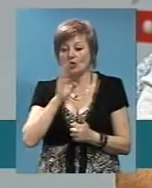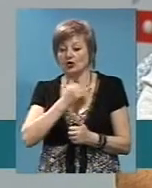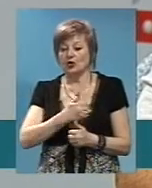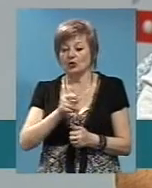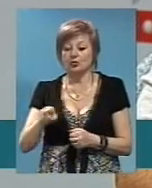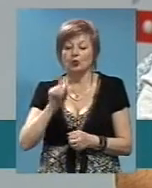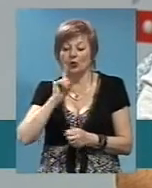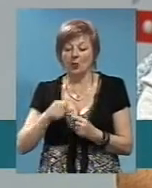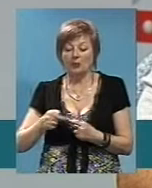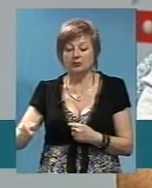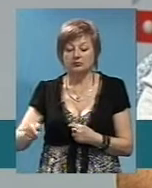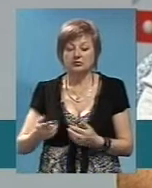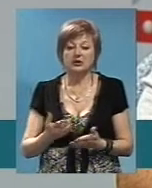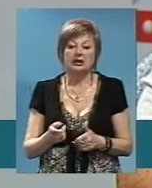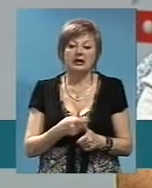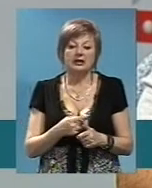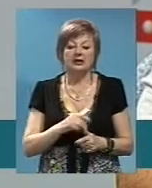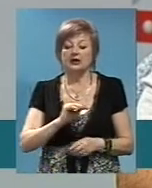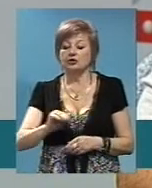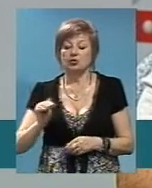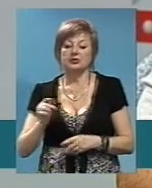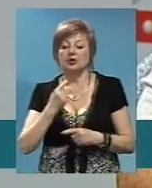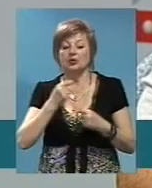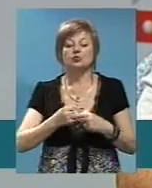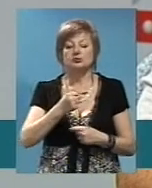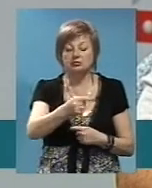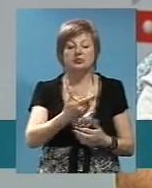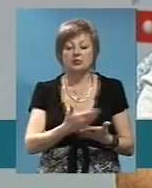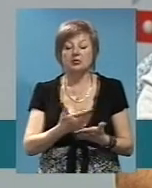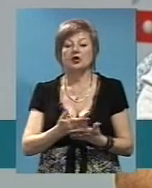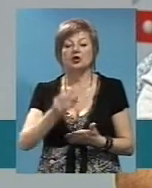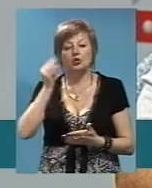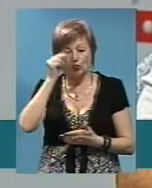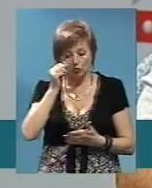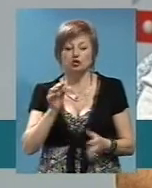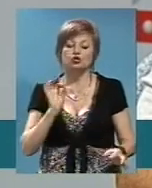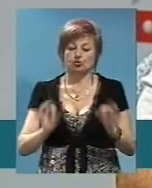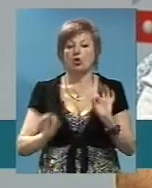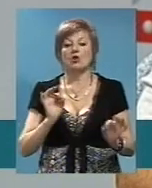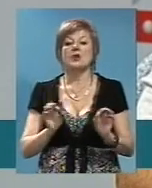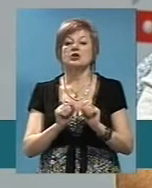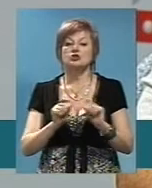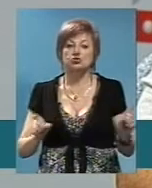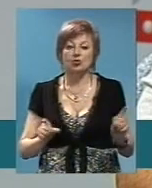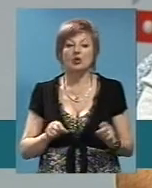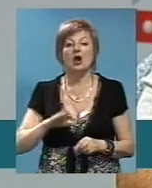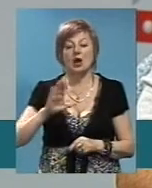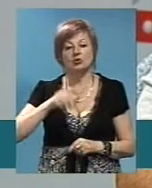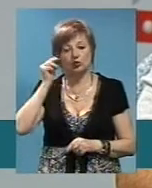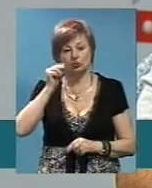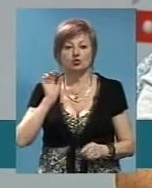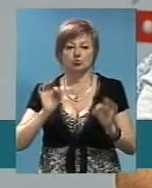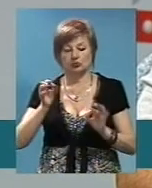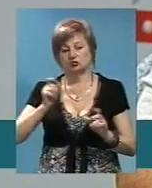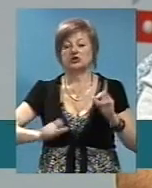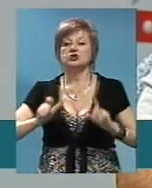їм було комфортніше, чи щоб їх діти в подальшому навчалися в нормальній школі і потім навчалися в нормальних